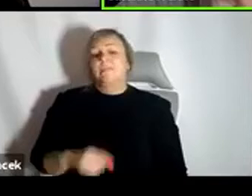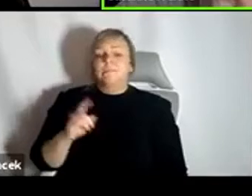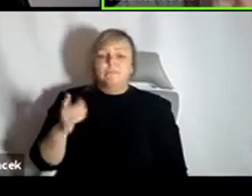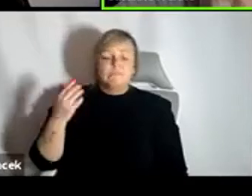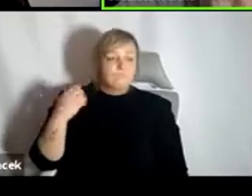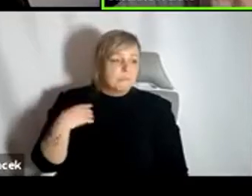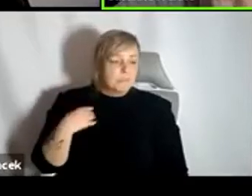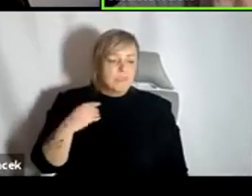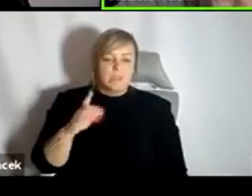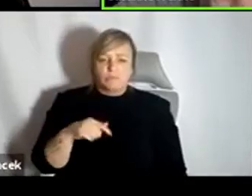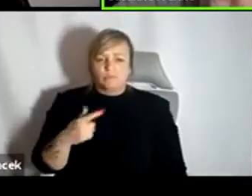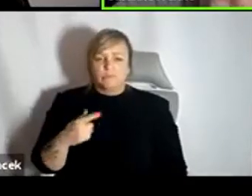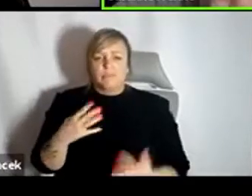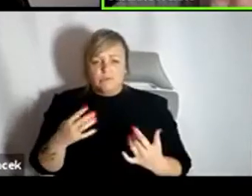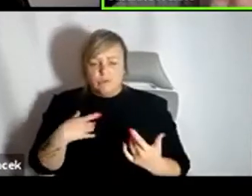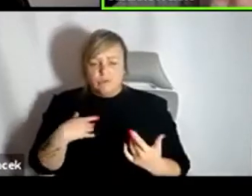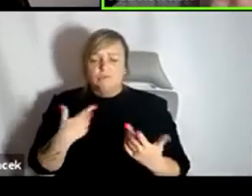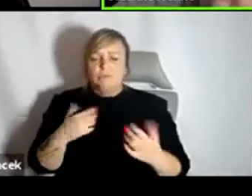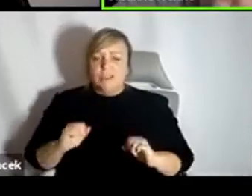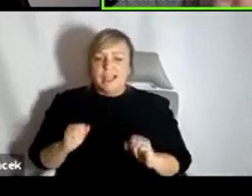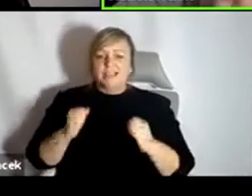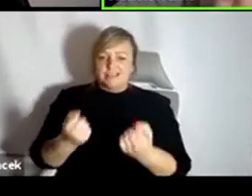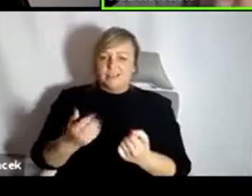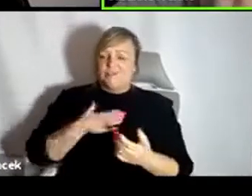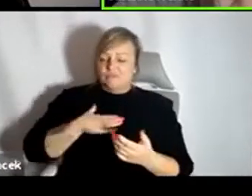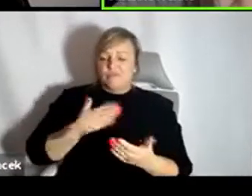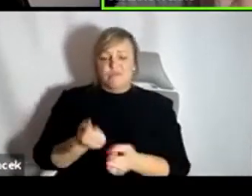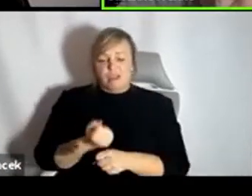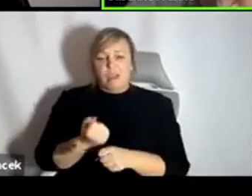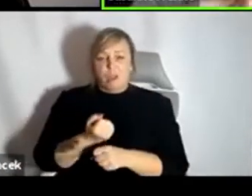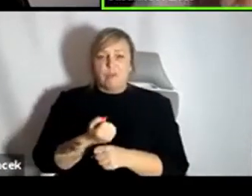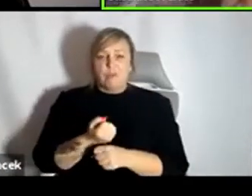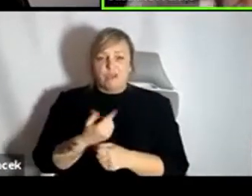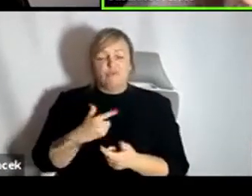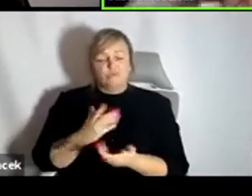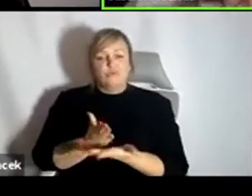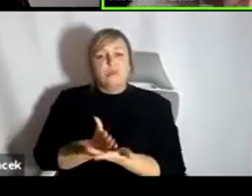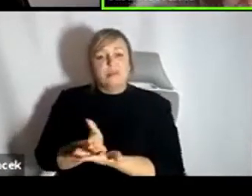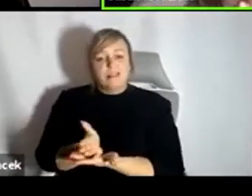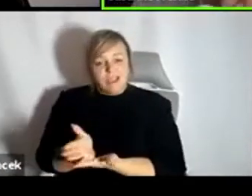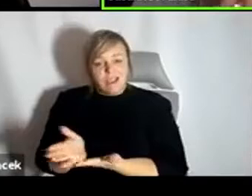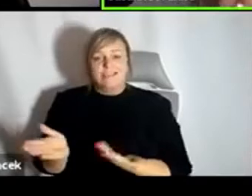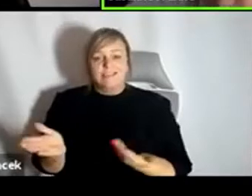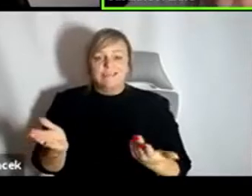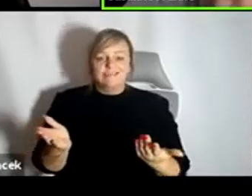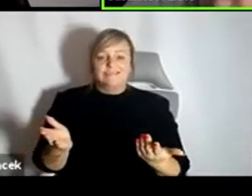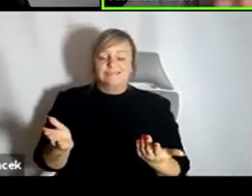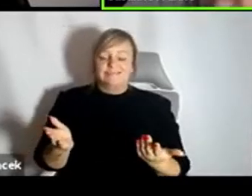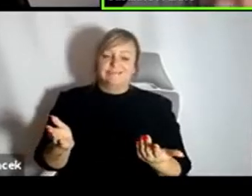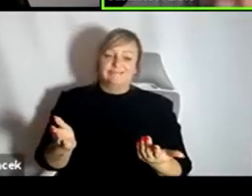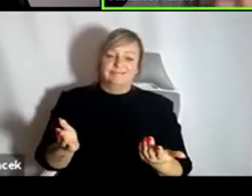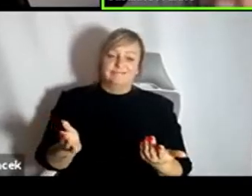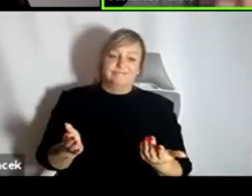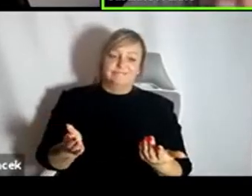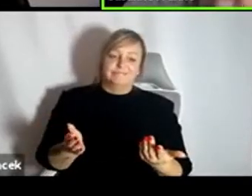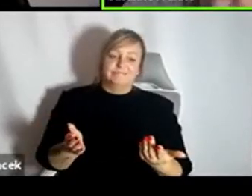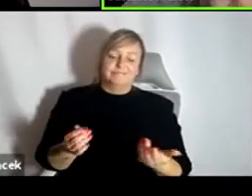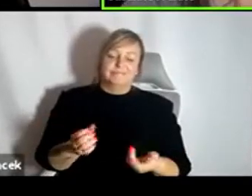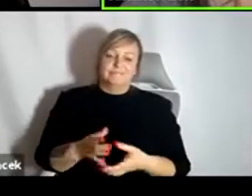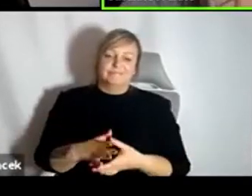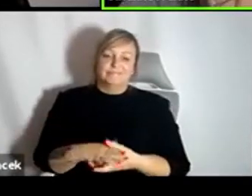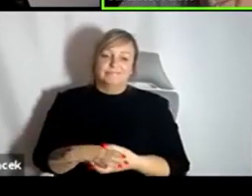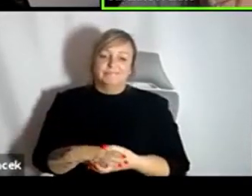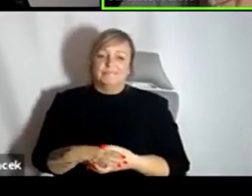92 aktiv, wenigstens das ist nachhaltig, nämlich unsere Arbeit, die sich auch von einem rein